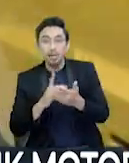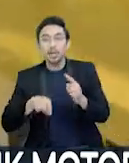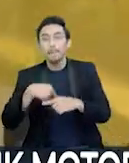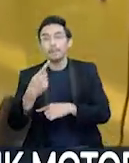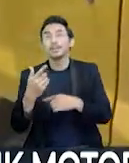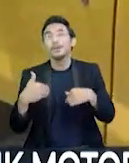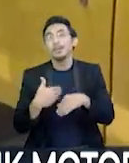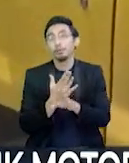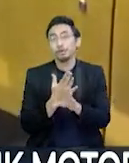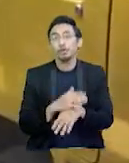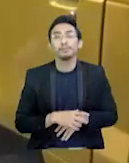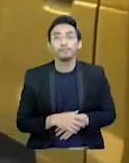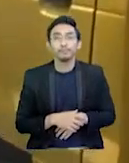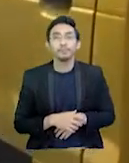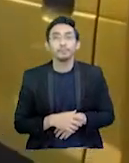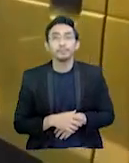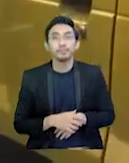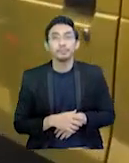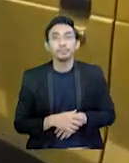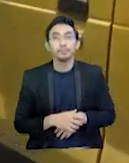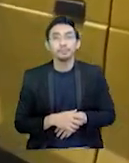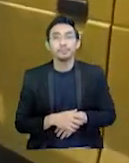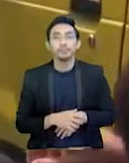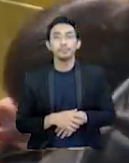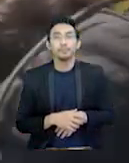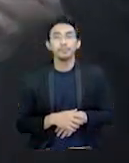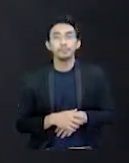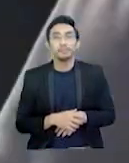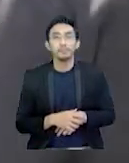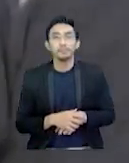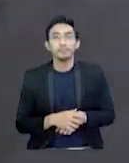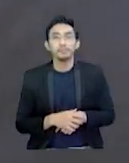Dari Kabupaten Bandung Barat, Jawa Barat, Yuwono, iNews, melaporkan.